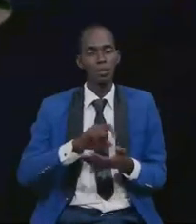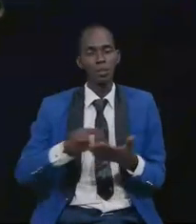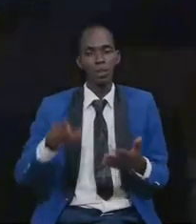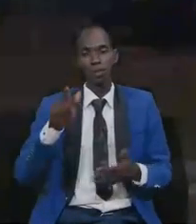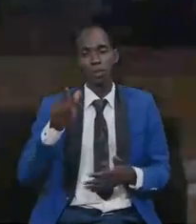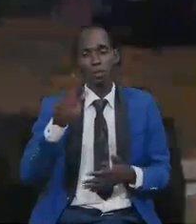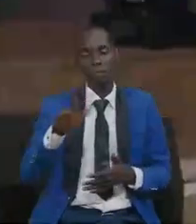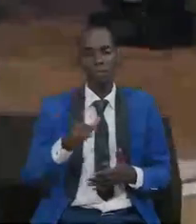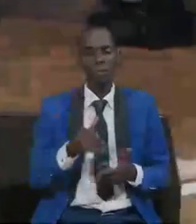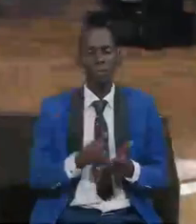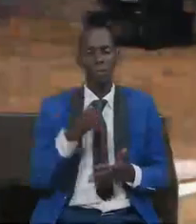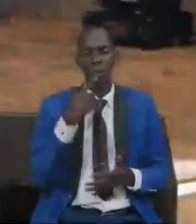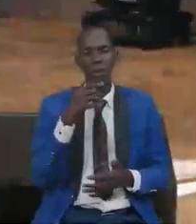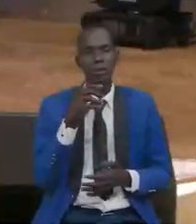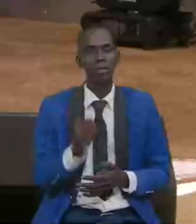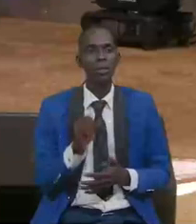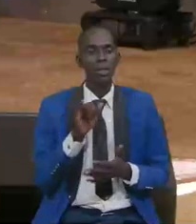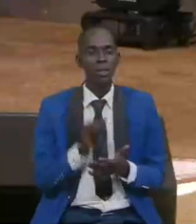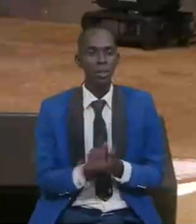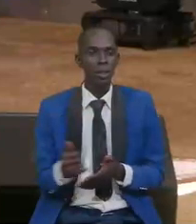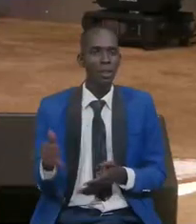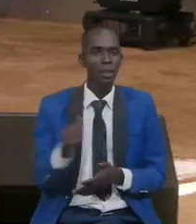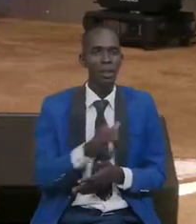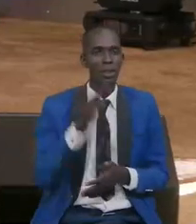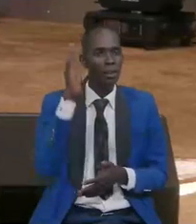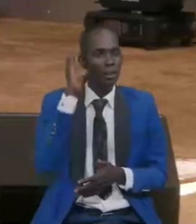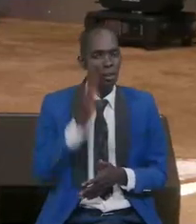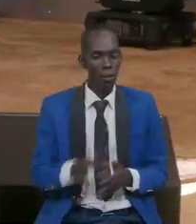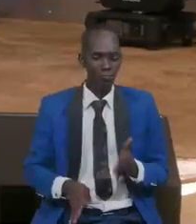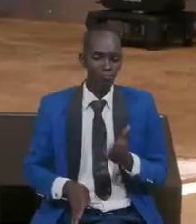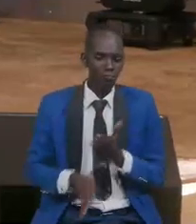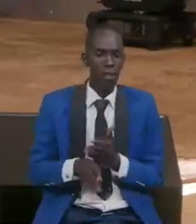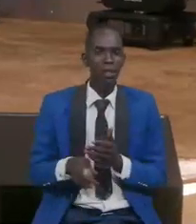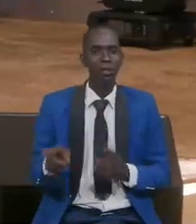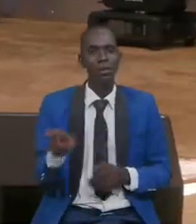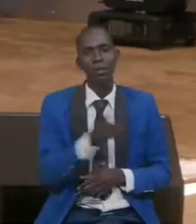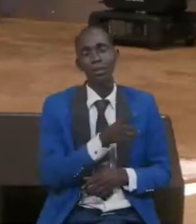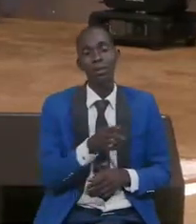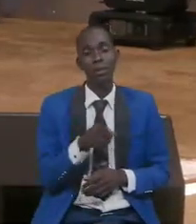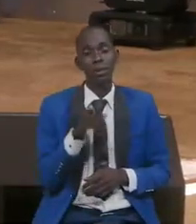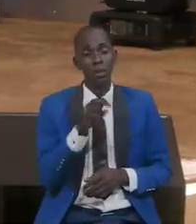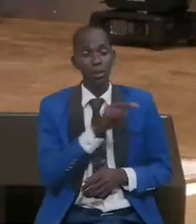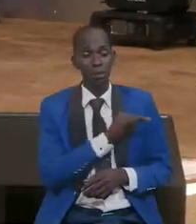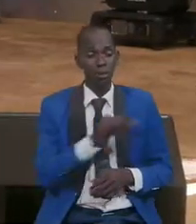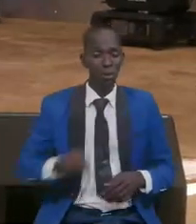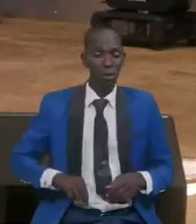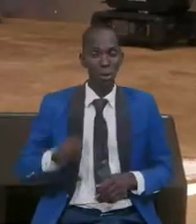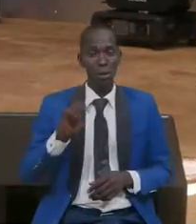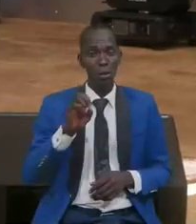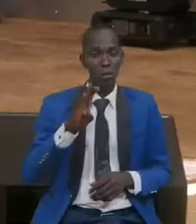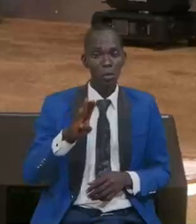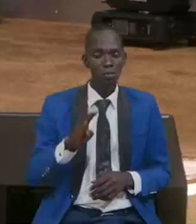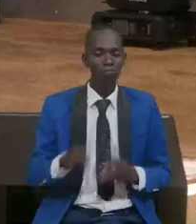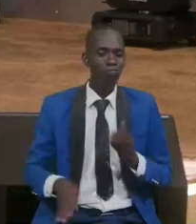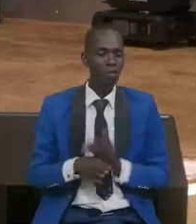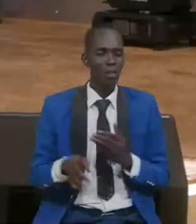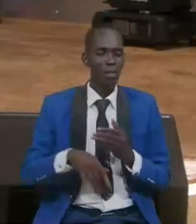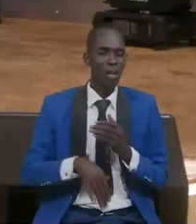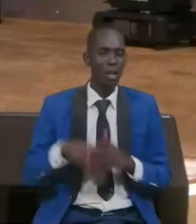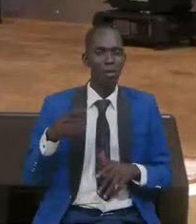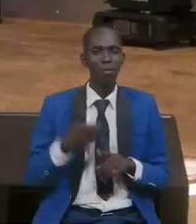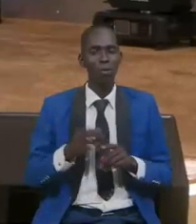Verset 25. On te chassera, Nebuchadnezzar, on te chassera du milieu des hommes. Tu auras